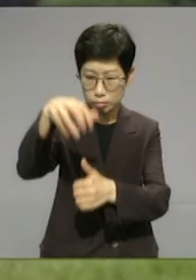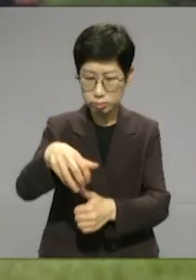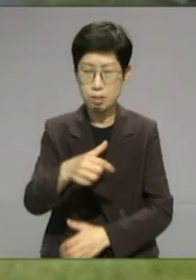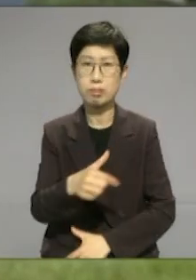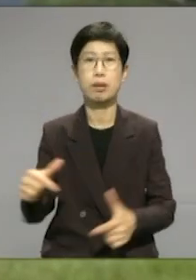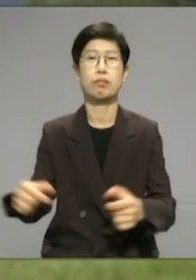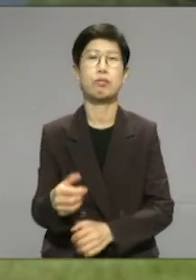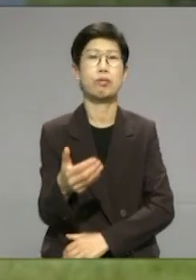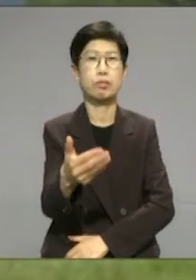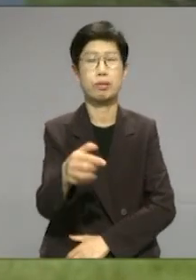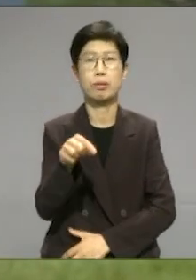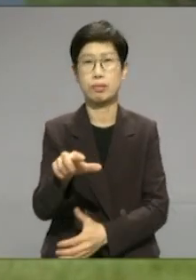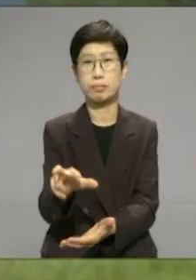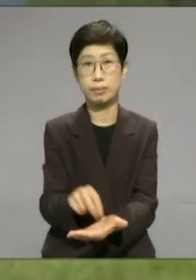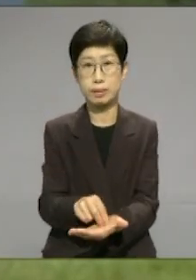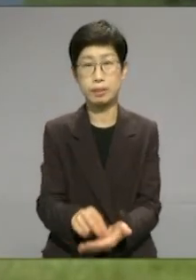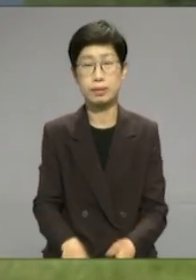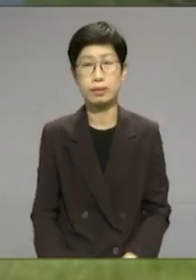대폭 완화한 것입니다.